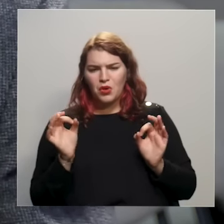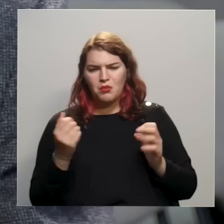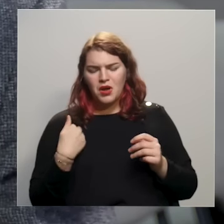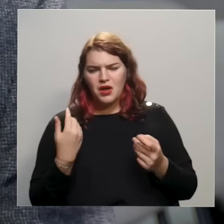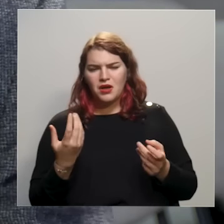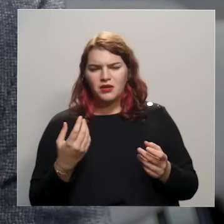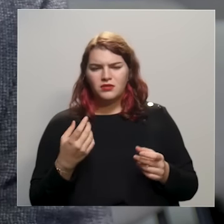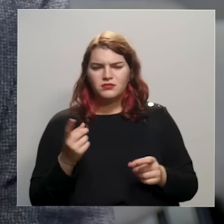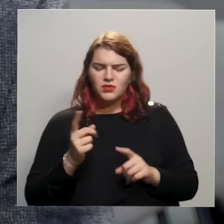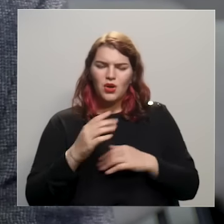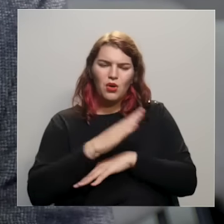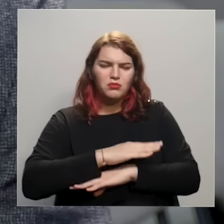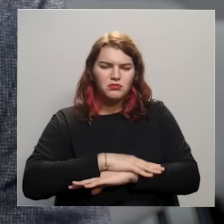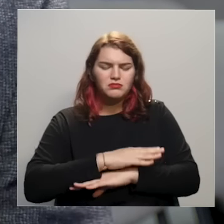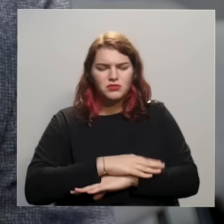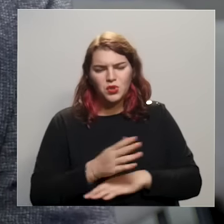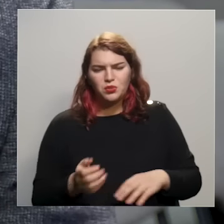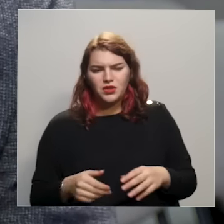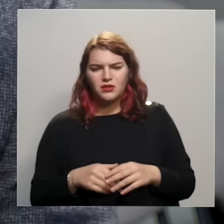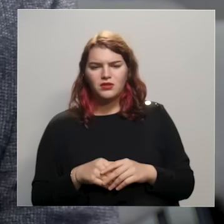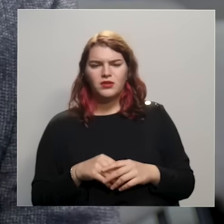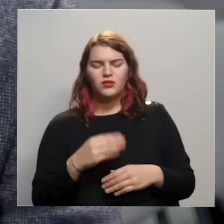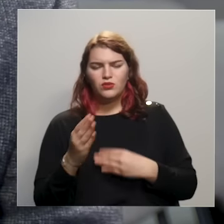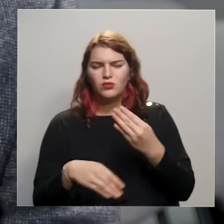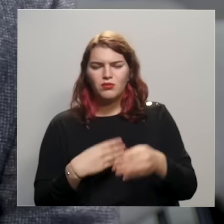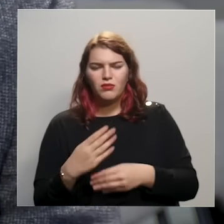da, copii cu minți. Dar